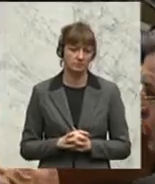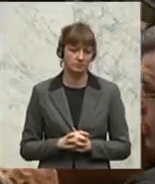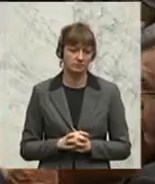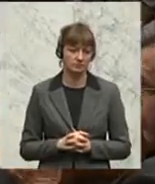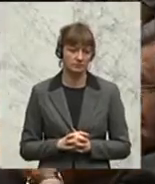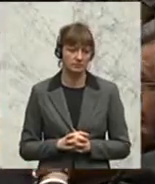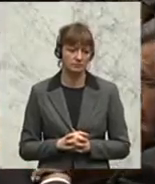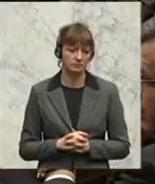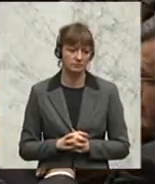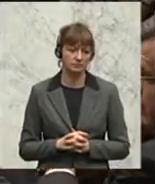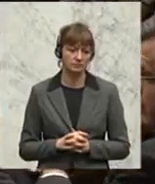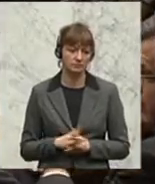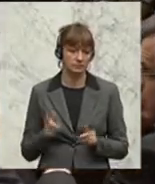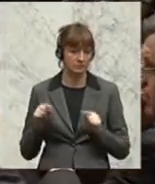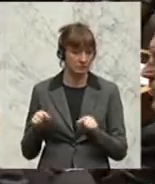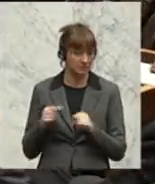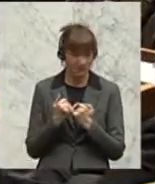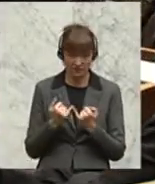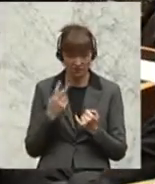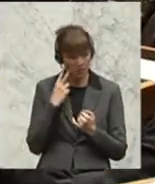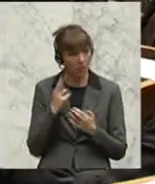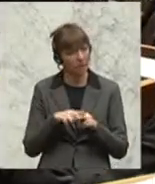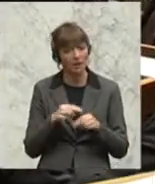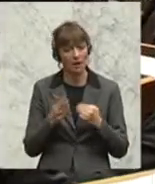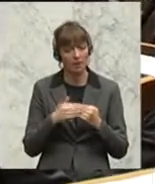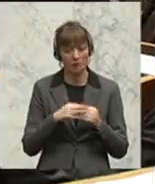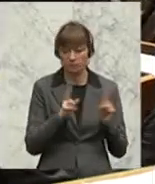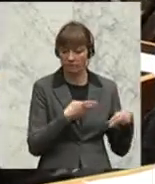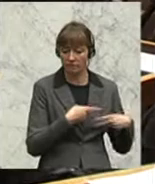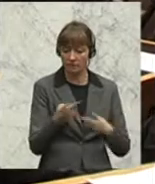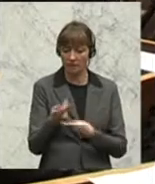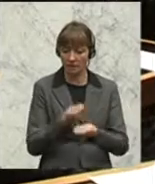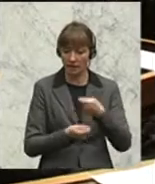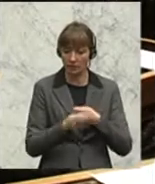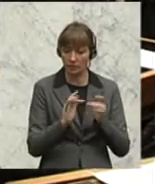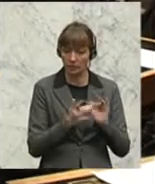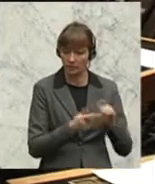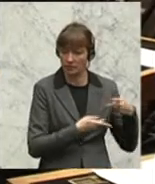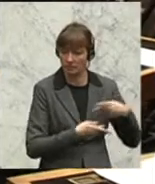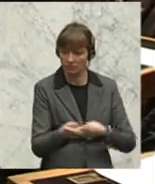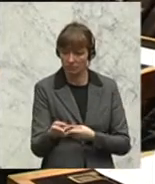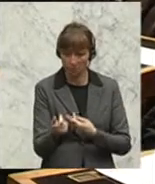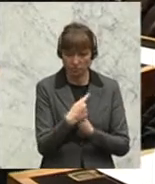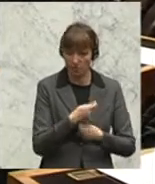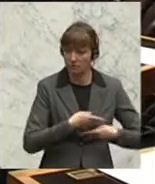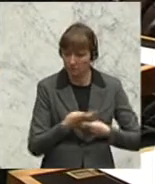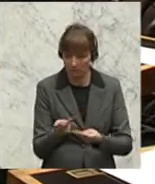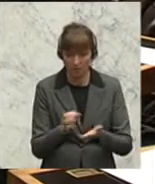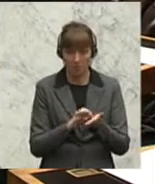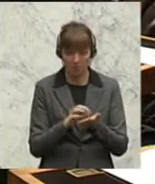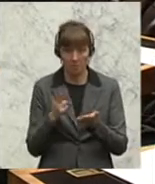Medikamentensicherheit aussieht, wenn der Versandhandel bzw. Internethandel von Medikamenten von der EU erlaubt